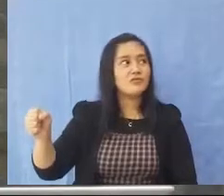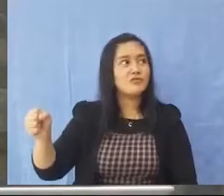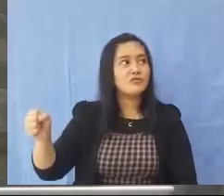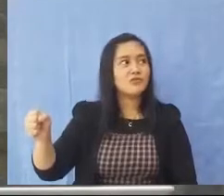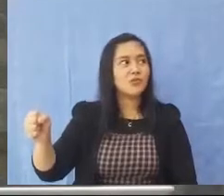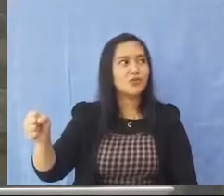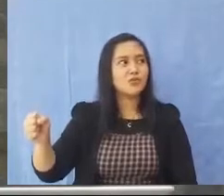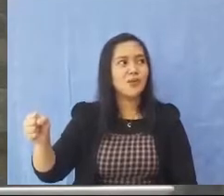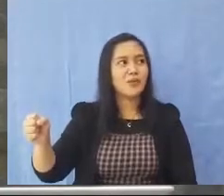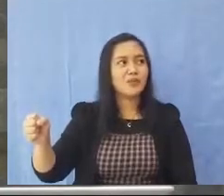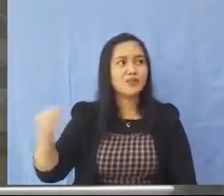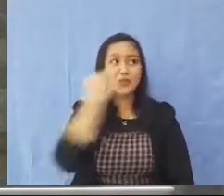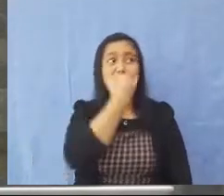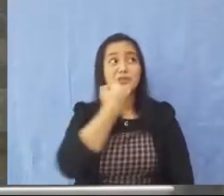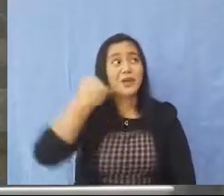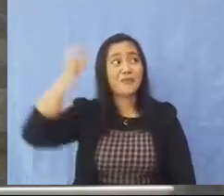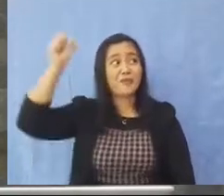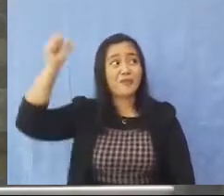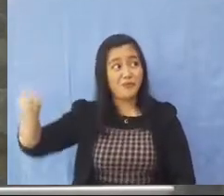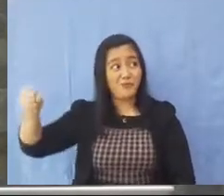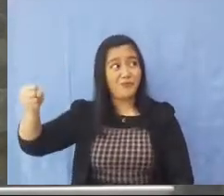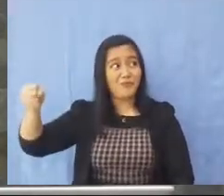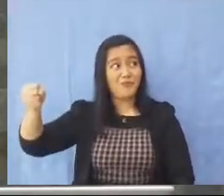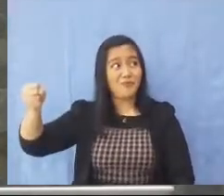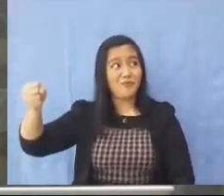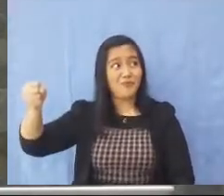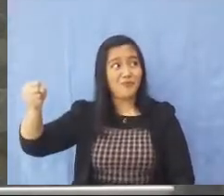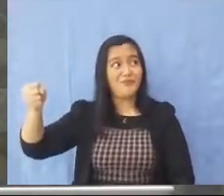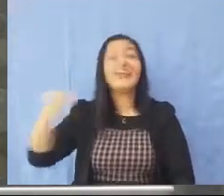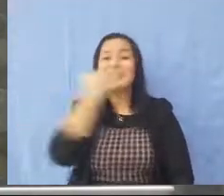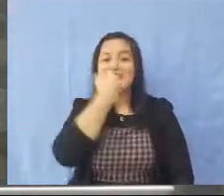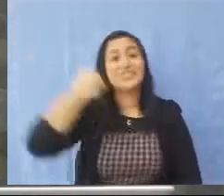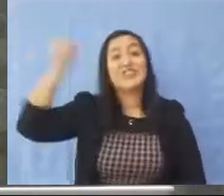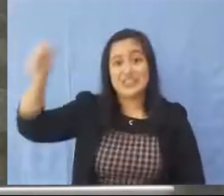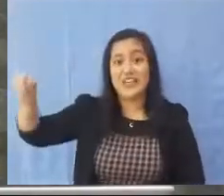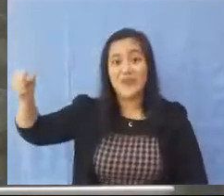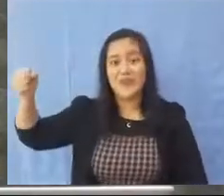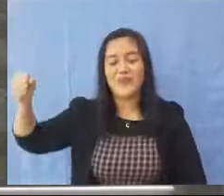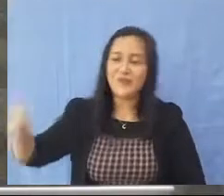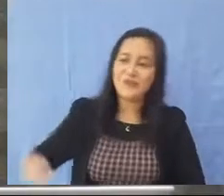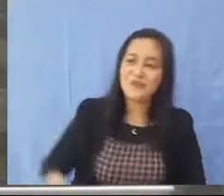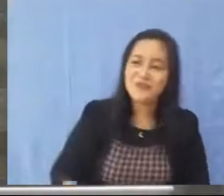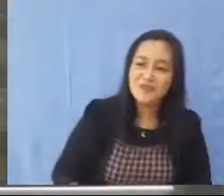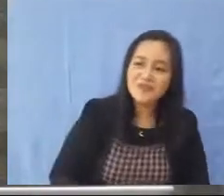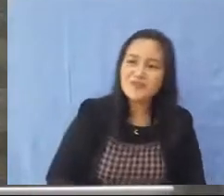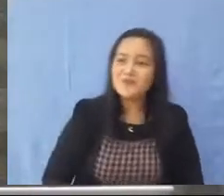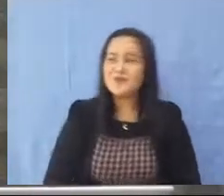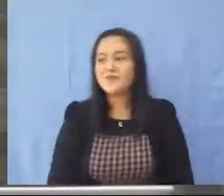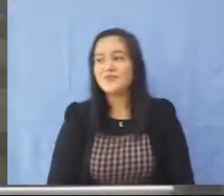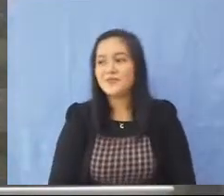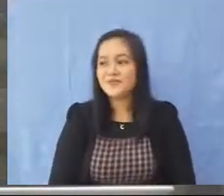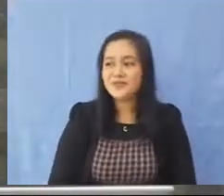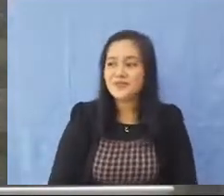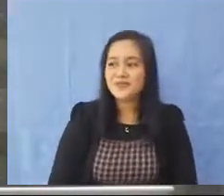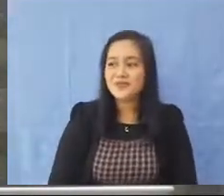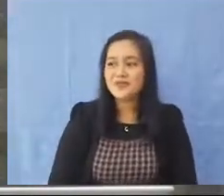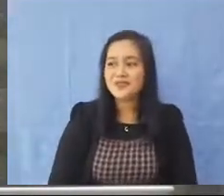yung story niya sa mga Sunday school. Kilala niya si Joseph. Iba siguro nagsasabi sa, eh, si Joseph,